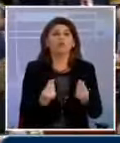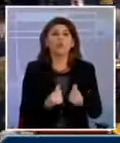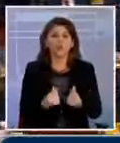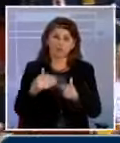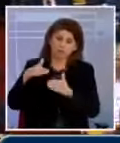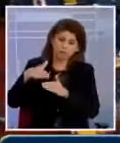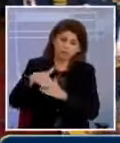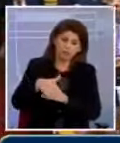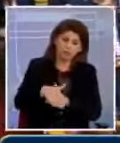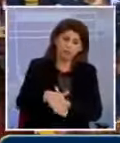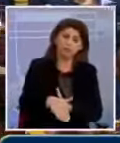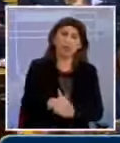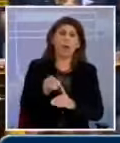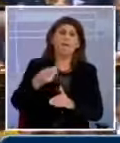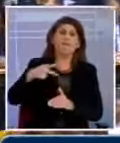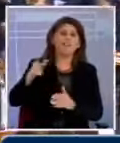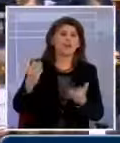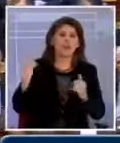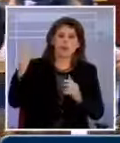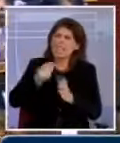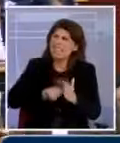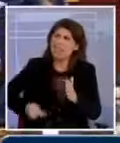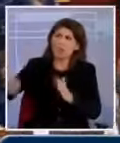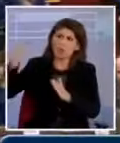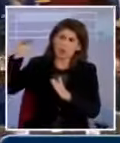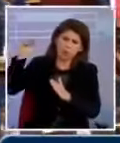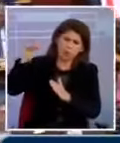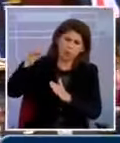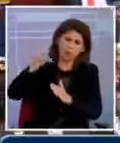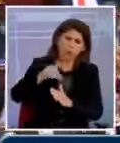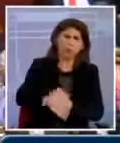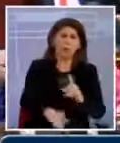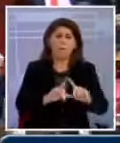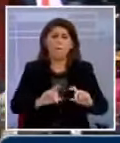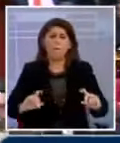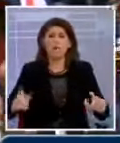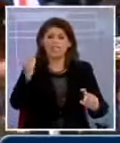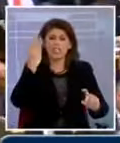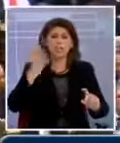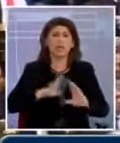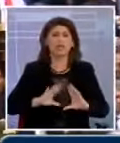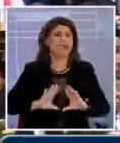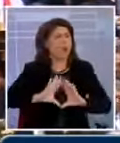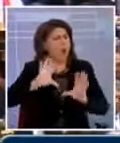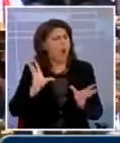ύφεσης και αποπληθωρισμού που δυσχεραίνει καταλυτικά κάθε προοπτική ανάκαμψης.